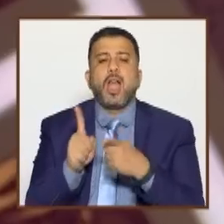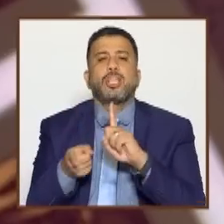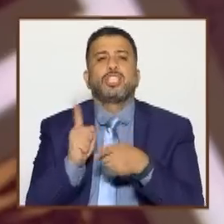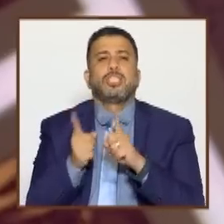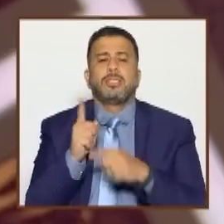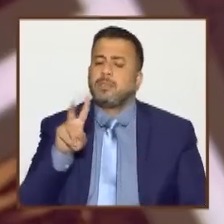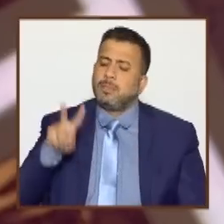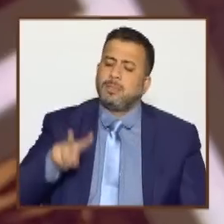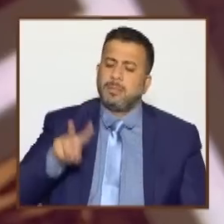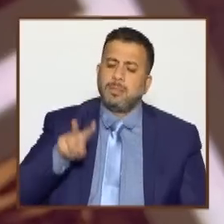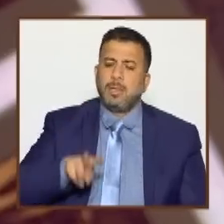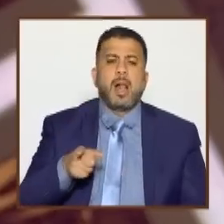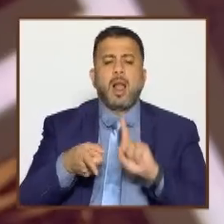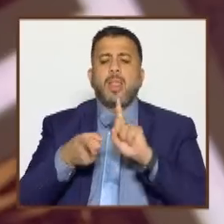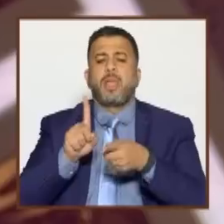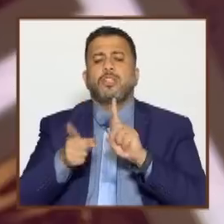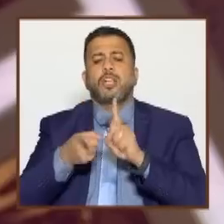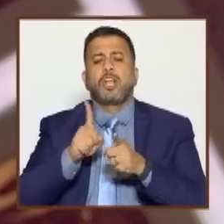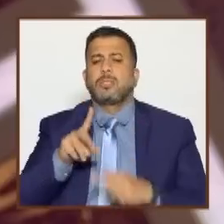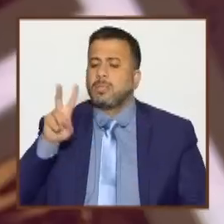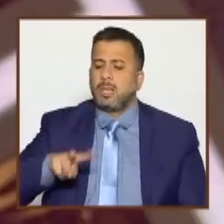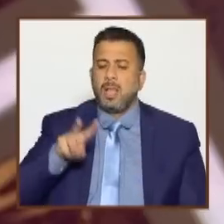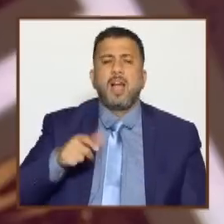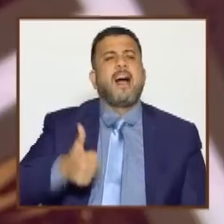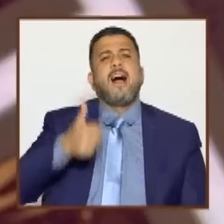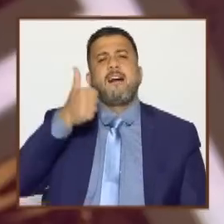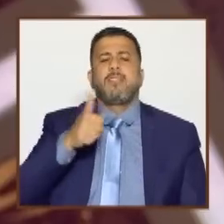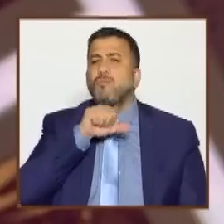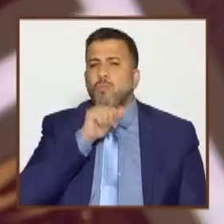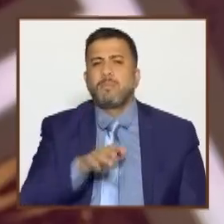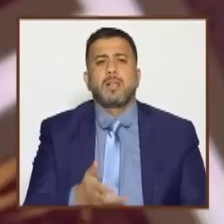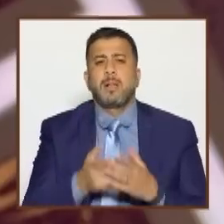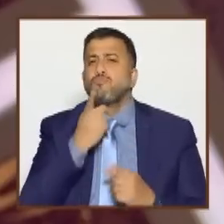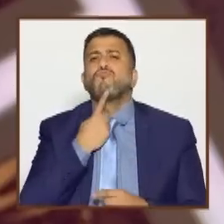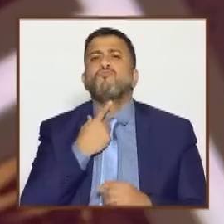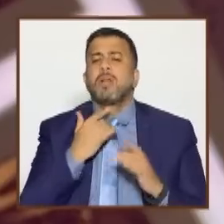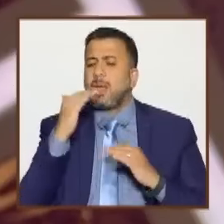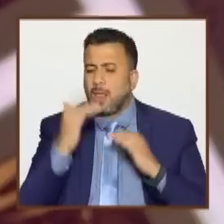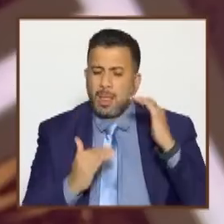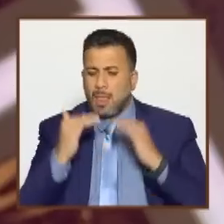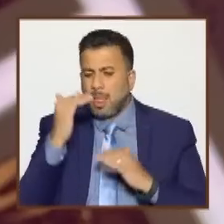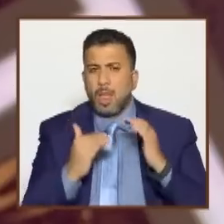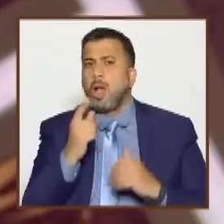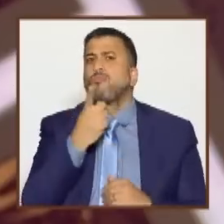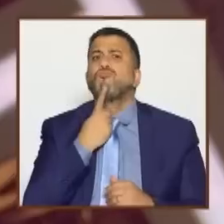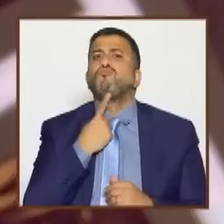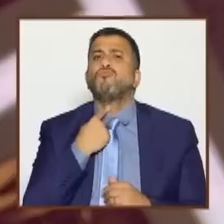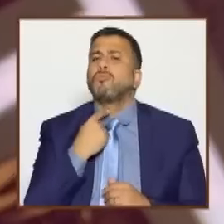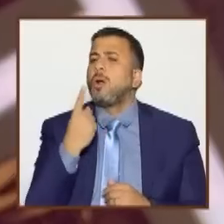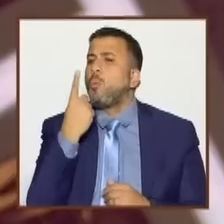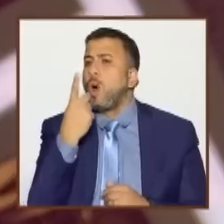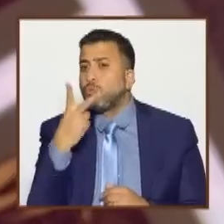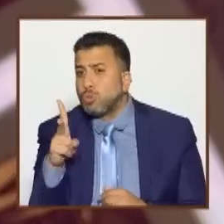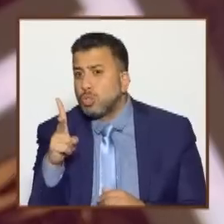11 ركعة، فأنت تصلين 11 ركعة، هذا الأفضل والأكمل. تريدين تصلين أقل أو أكثر 21 ركعة